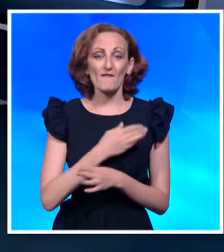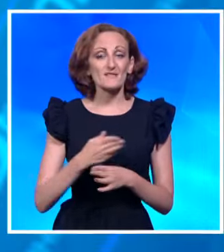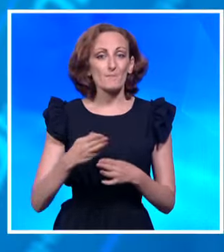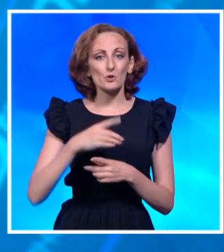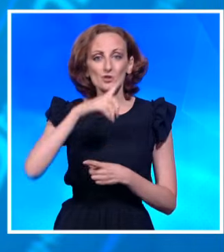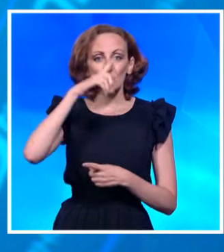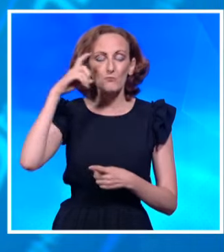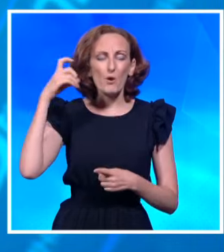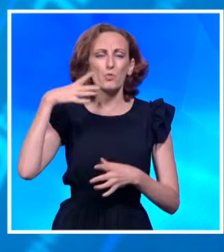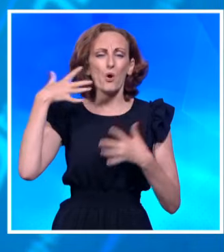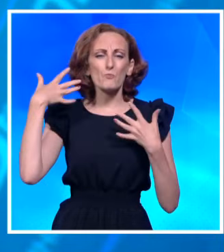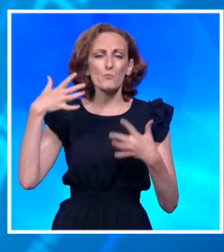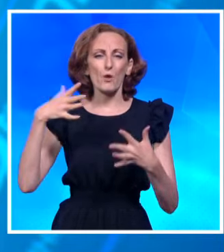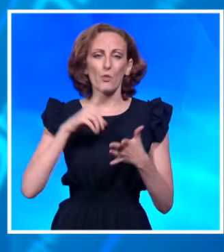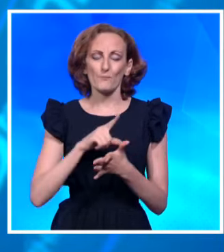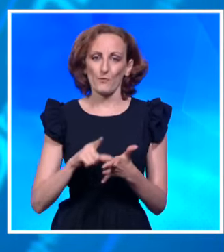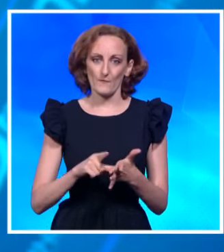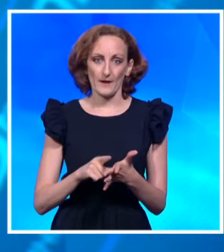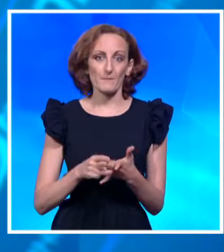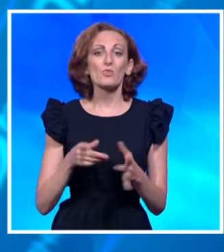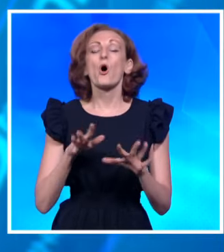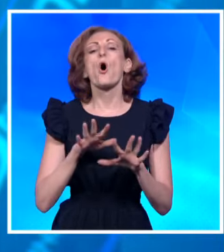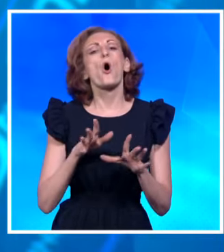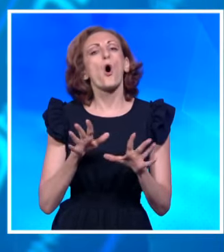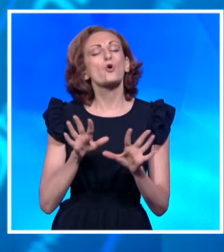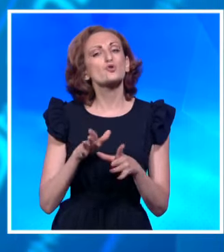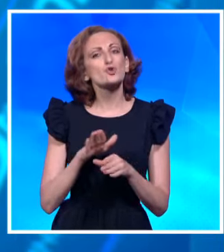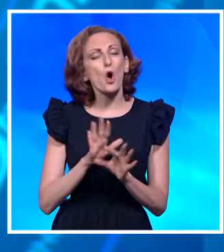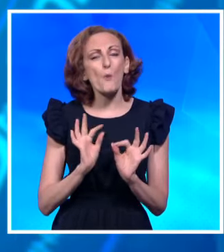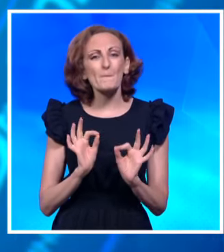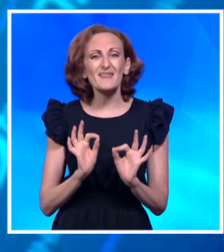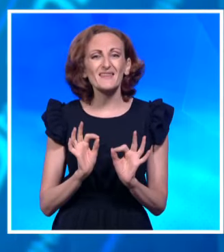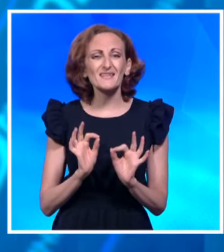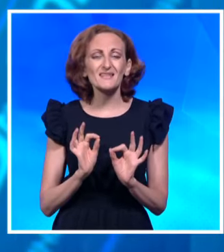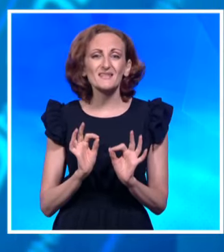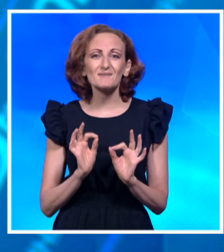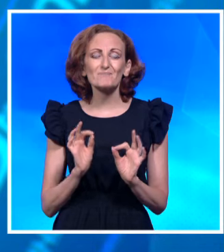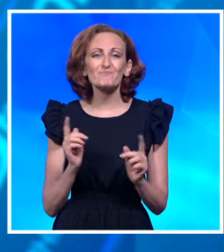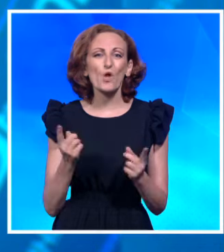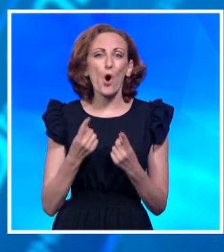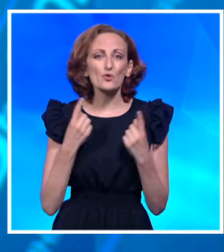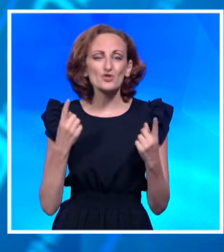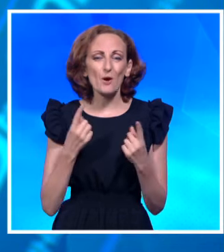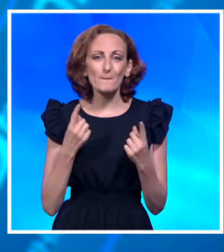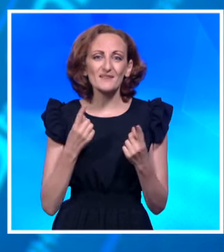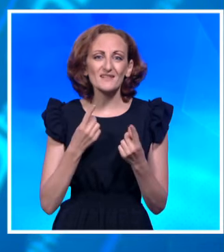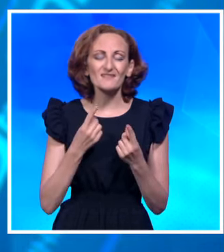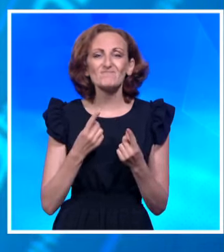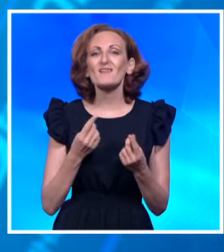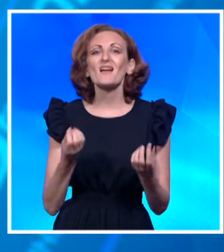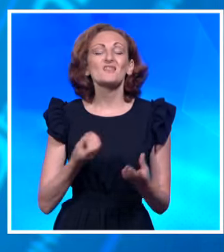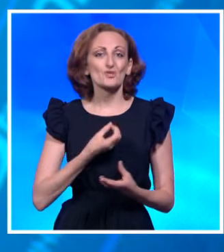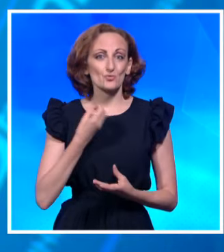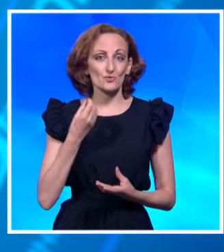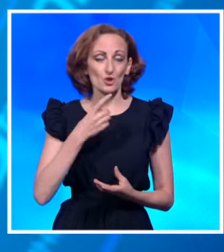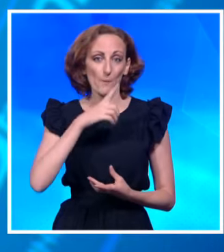класация на по-горещото време, но особените и по забележими от метеорологична гледна точка явления са между 7